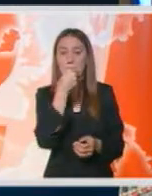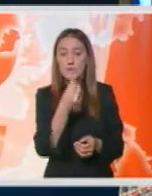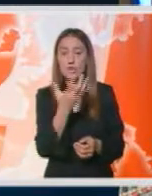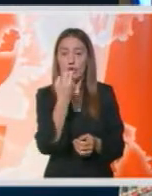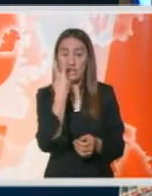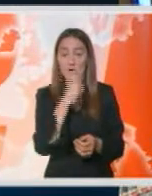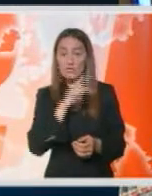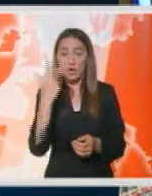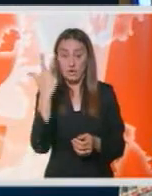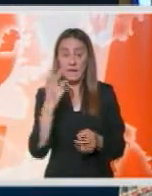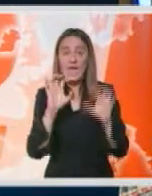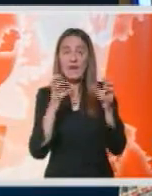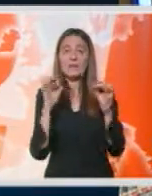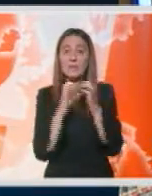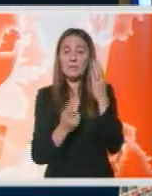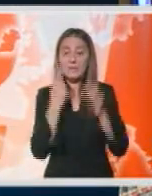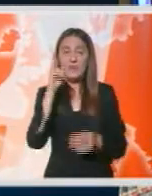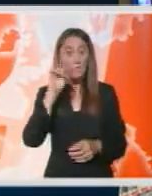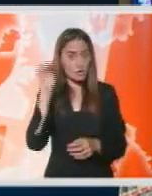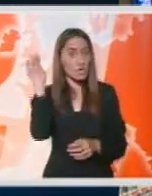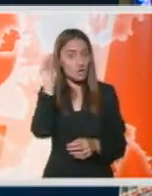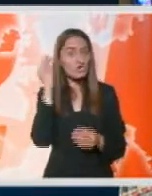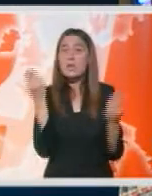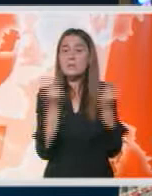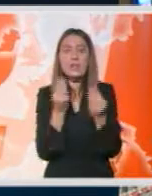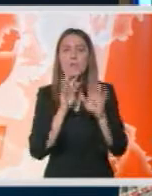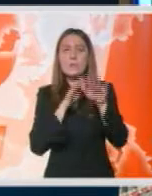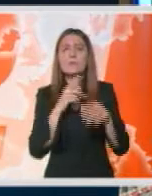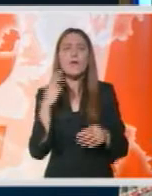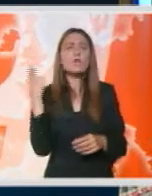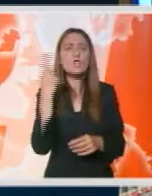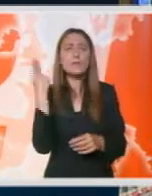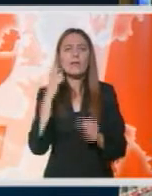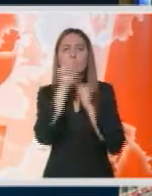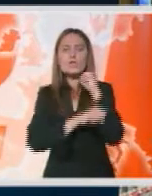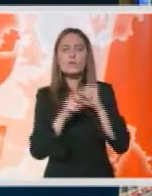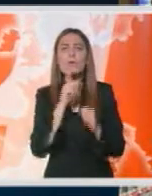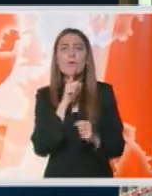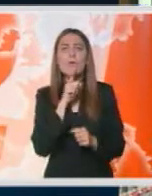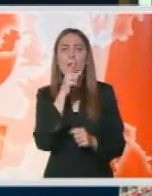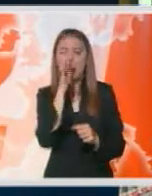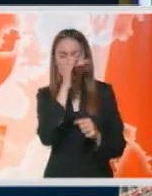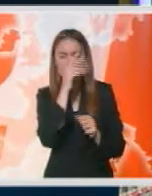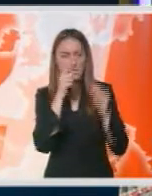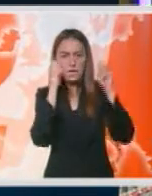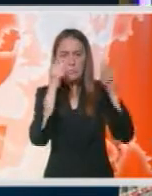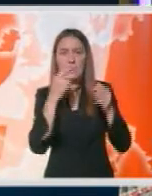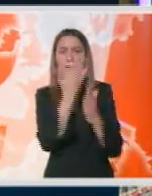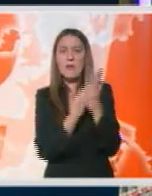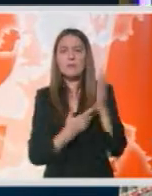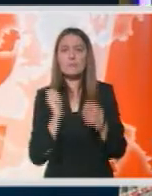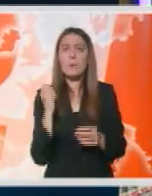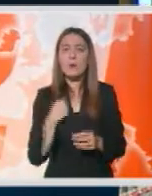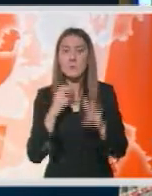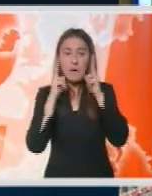2 do 3 možete na radiju B92 da čujete i zašto protestuju slovenački studenti koji pogrdne parole na račun policije izvikuju